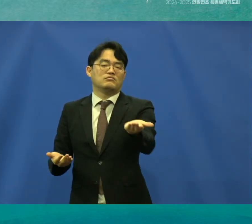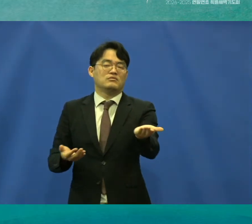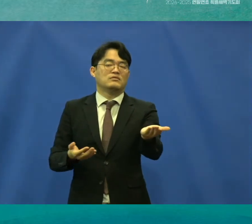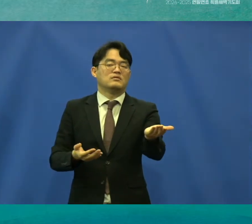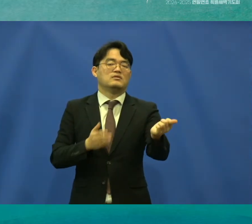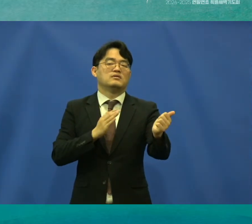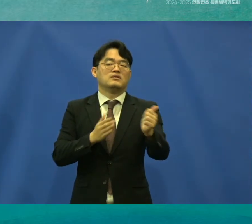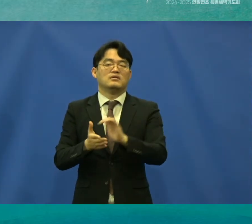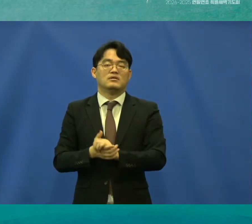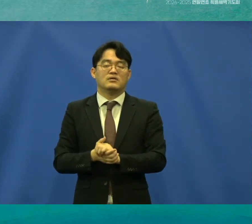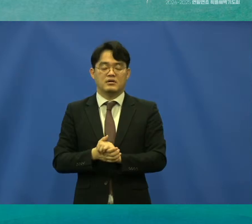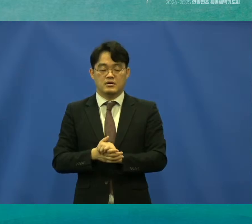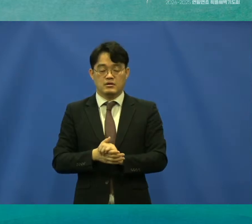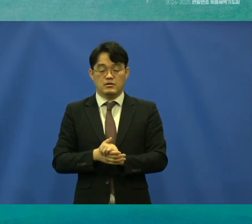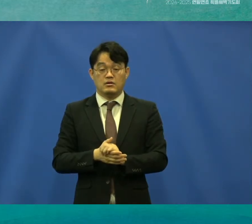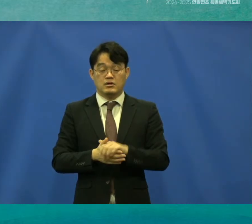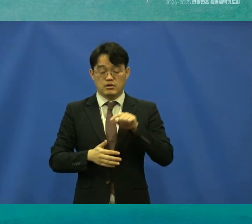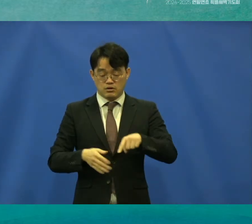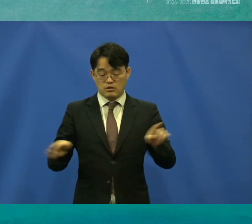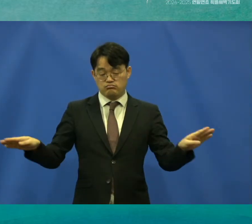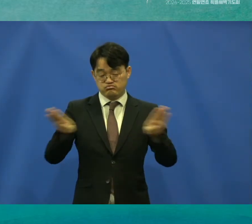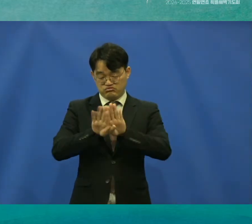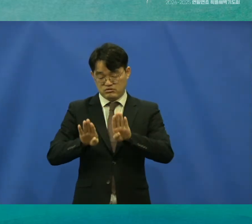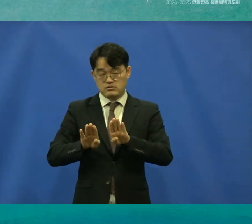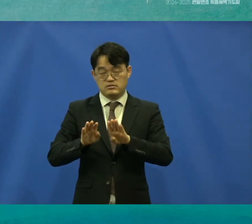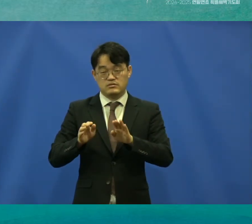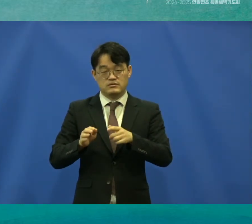완전히 여기는 문 닫습니다. 주일날 다 문 닫고